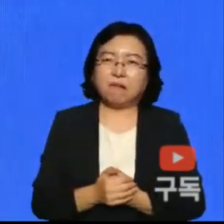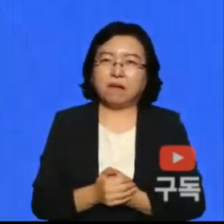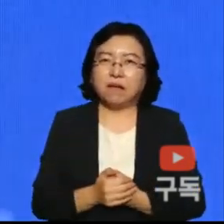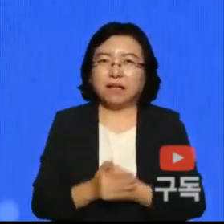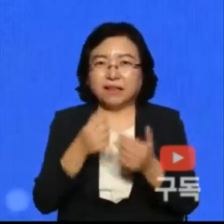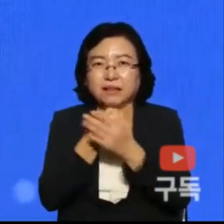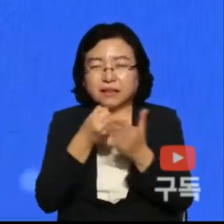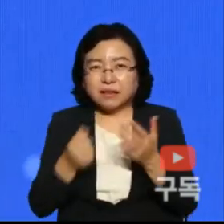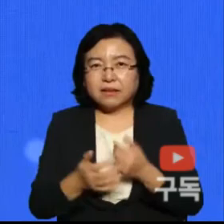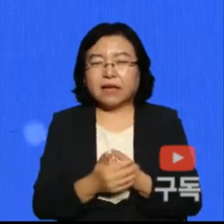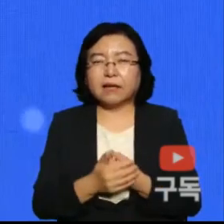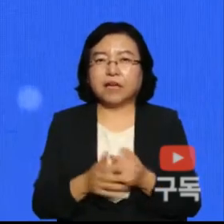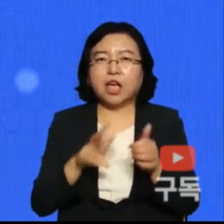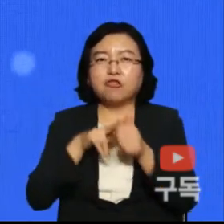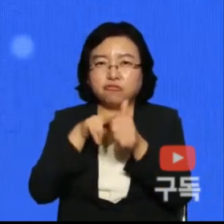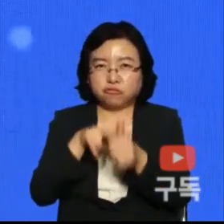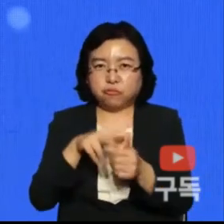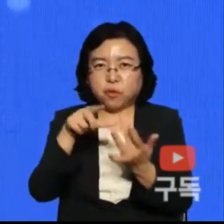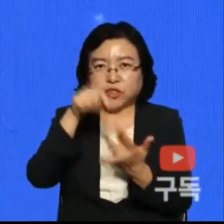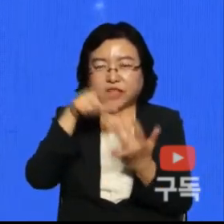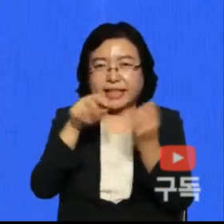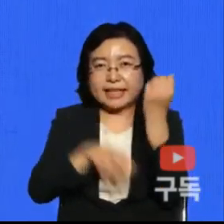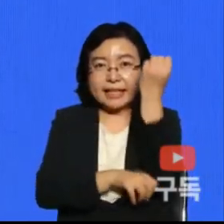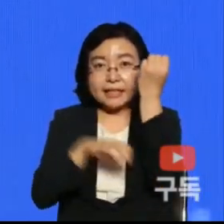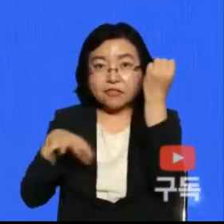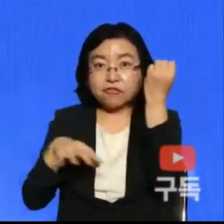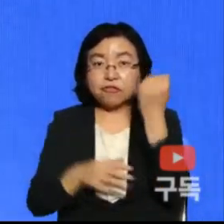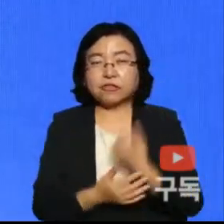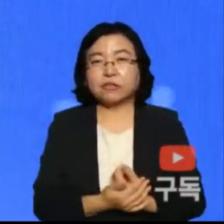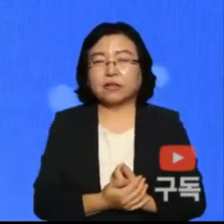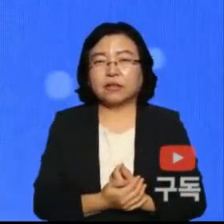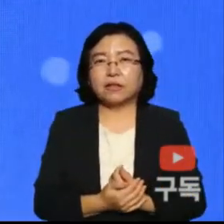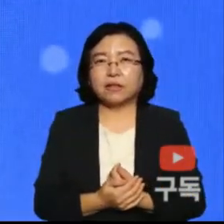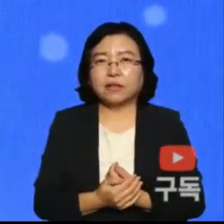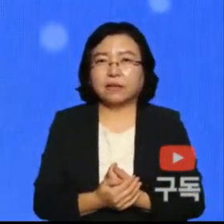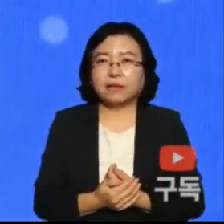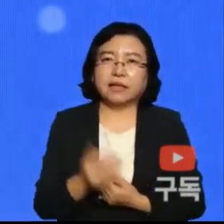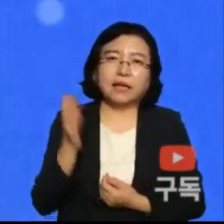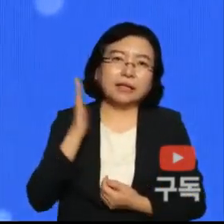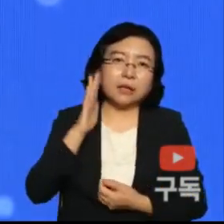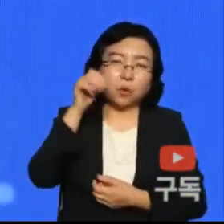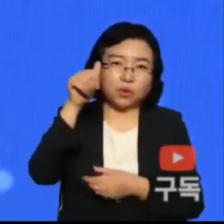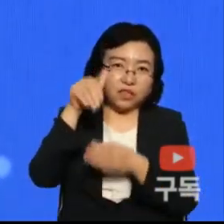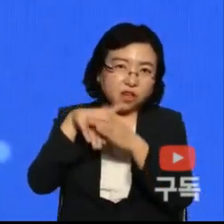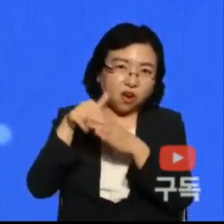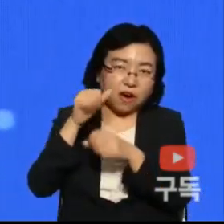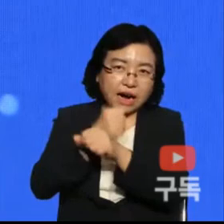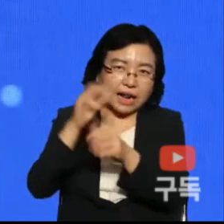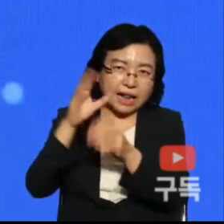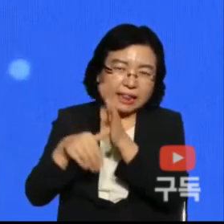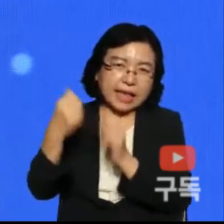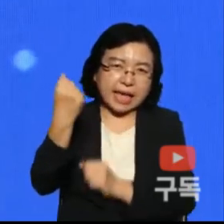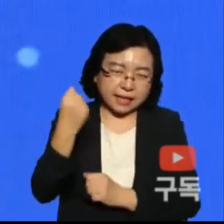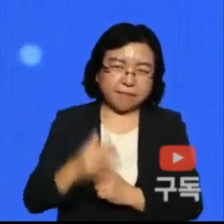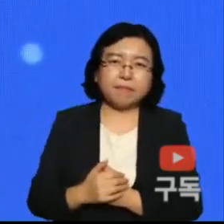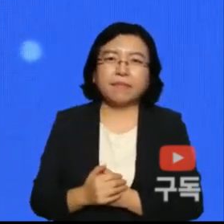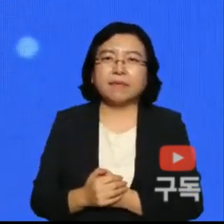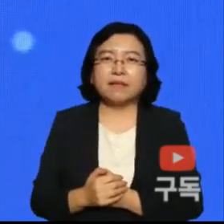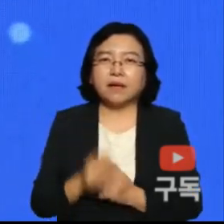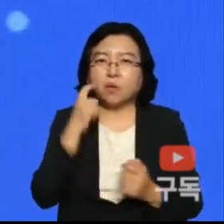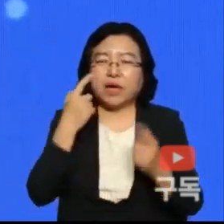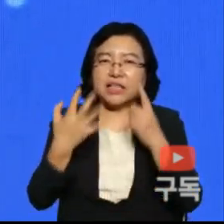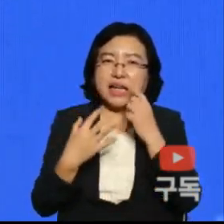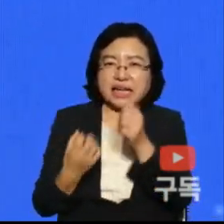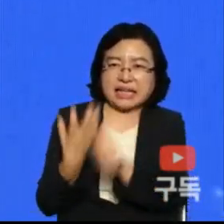그래서 후보 선택의 기준은 본선 경쟁력 확실하게 이 겔